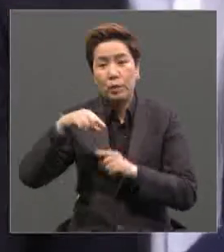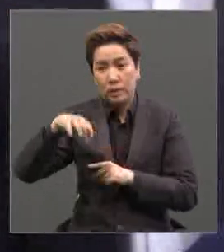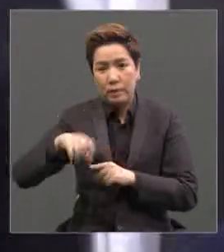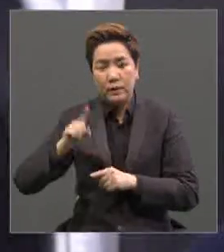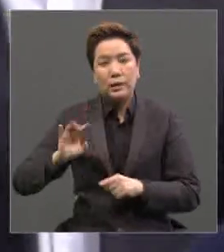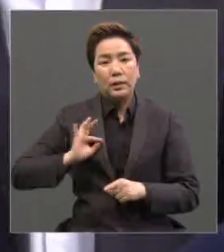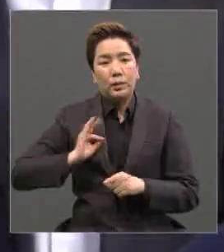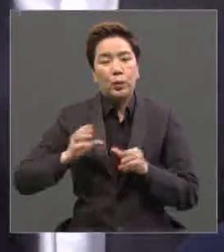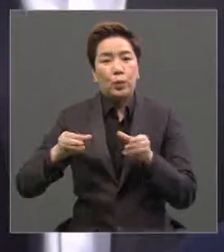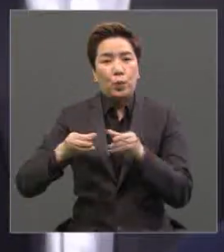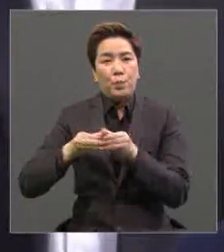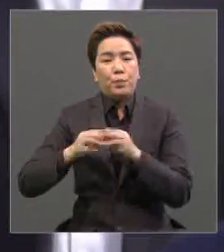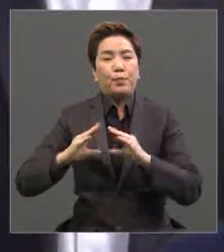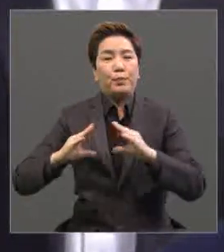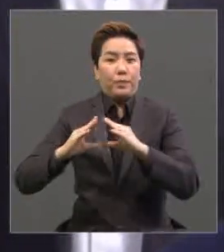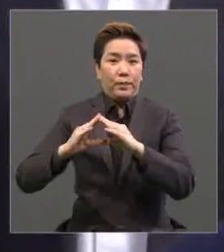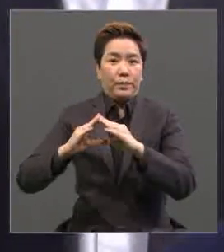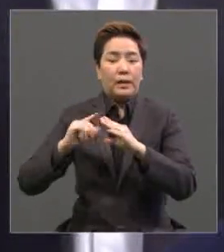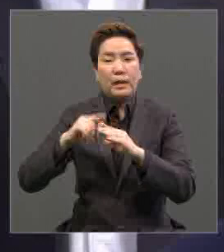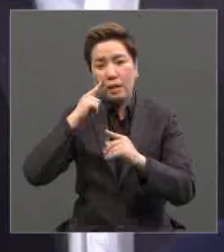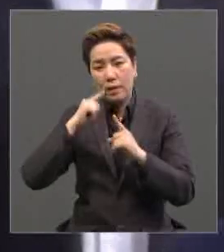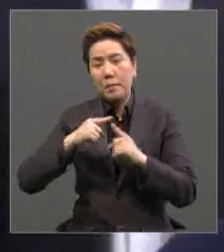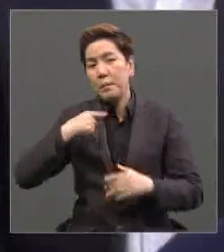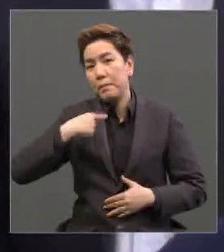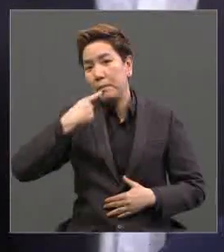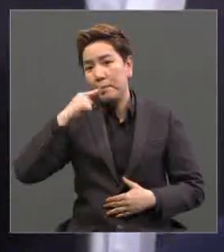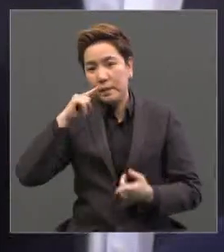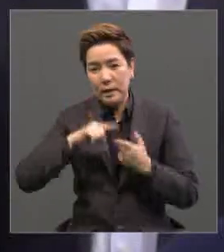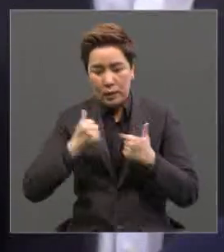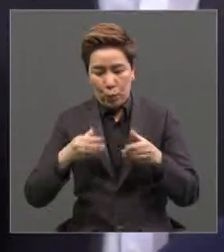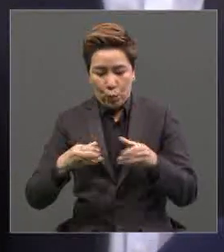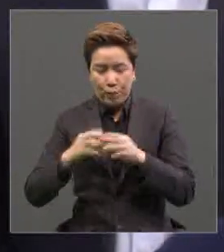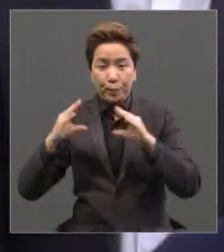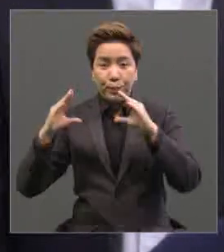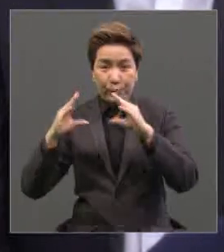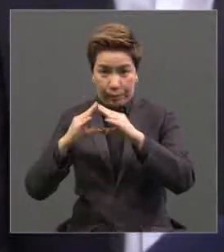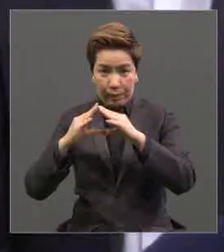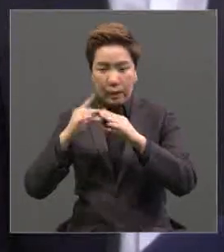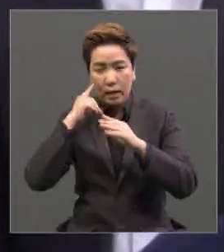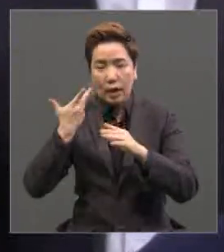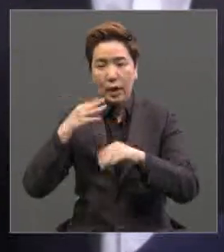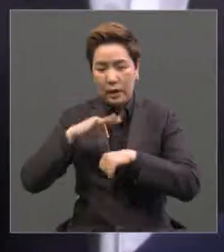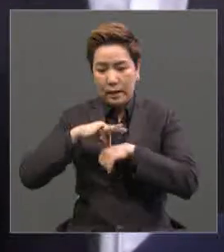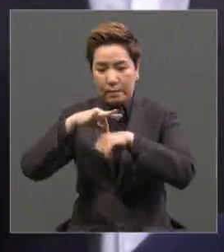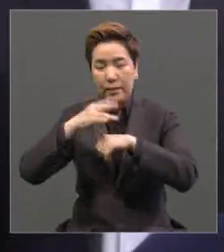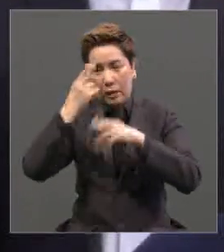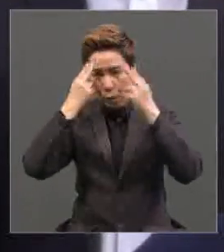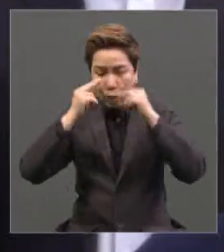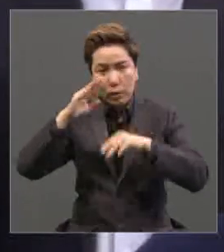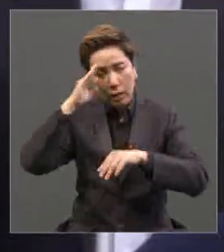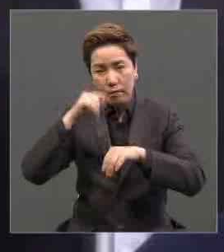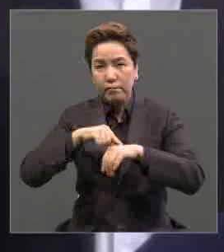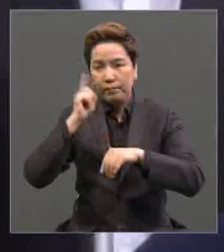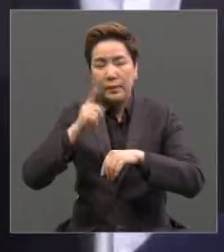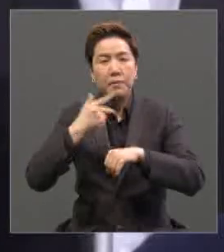แล้วก็เป็นสมาชิกพรรครวมไทยสร้างชาติด้วยนะคะอันนี้กล่าวถึงกรณีที่พรรครวมไทยสร้างชาติตั้งพลเอกประยุทธ์จันทร์โอชานายกรัฐ